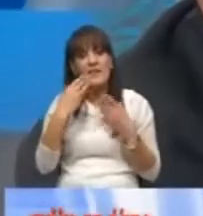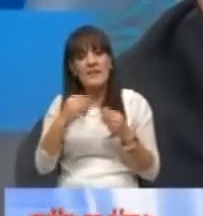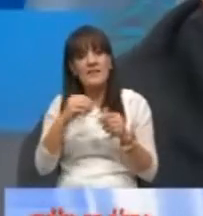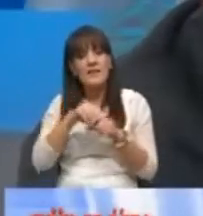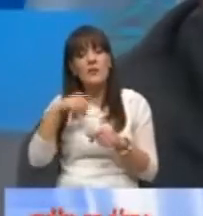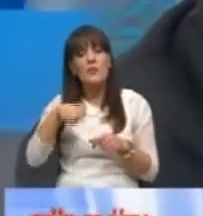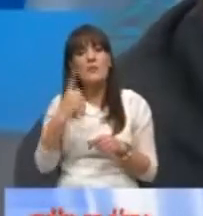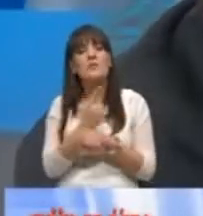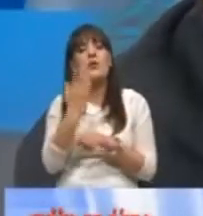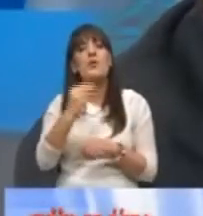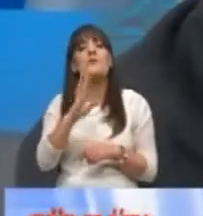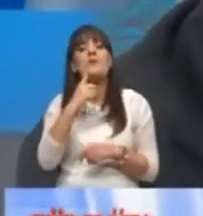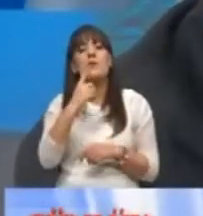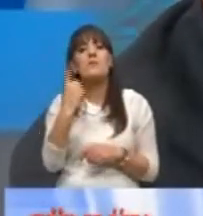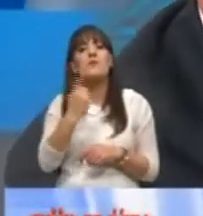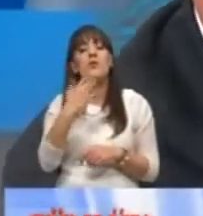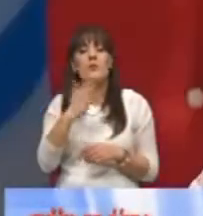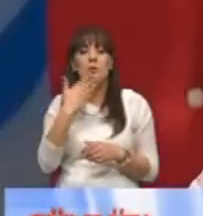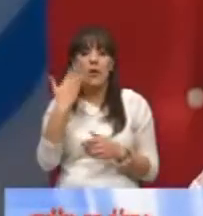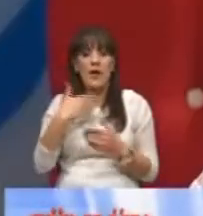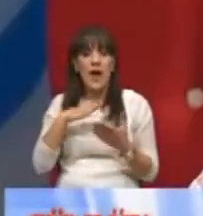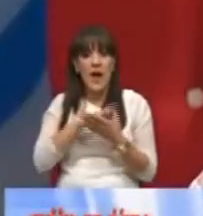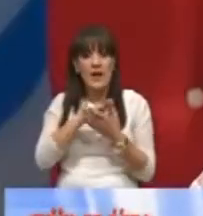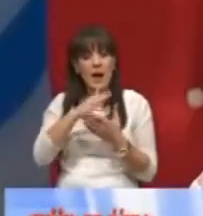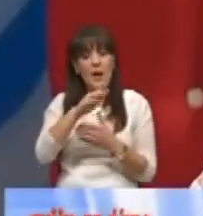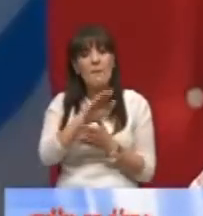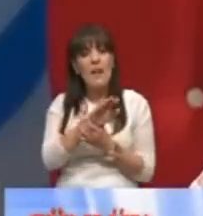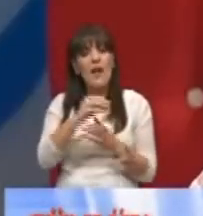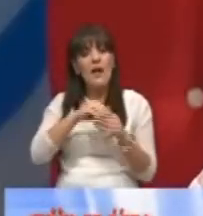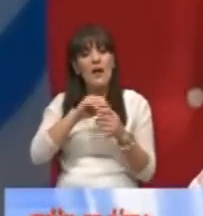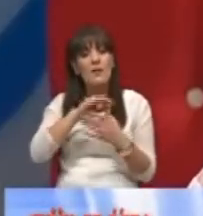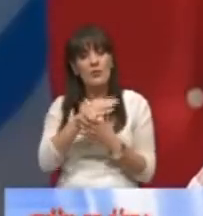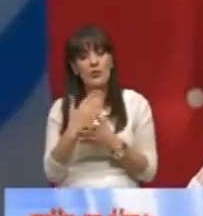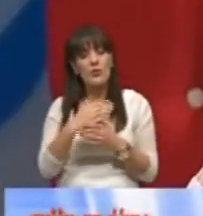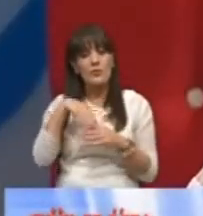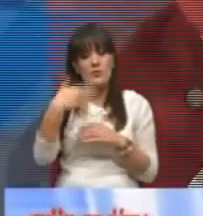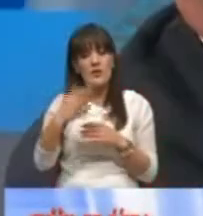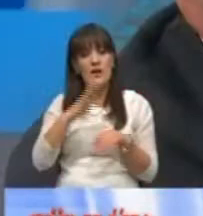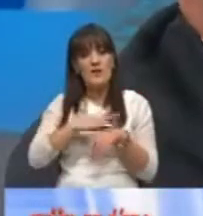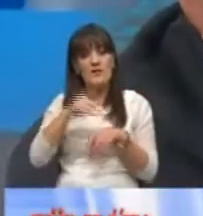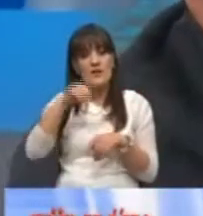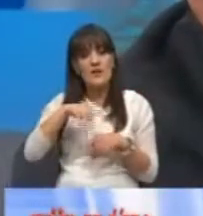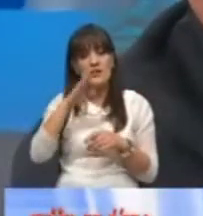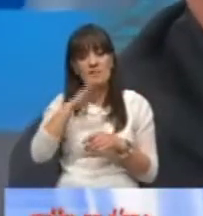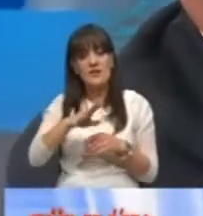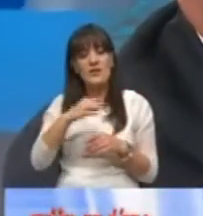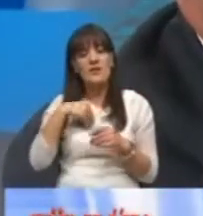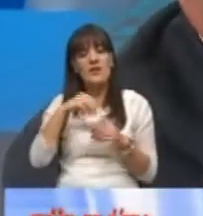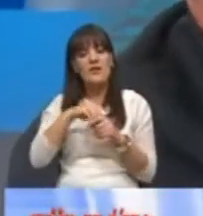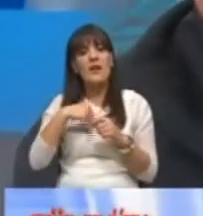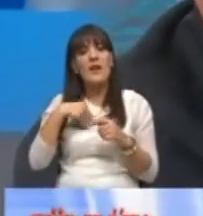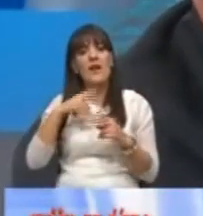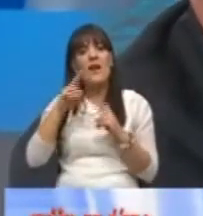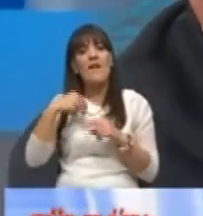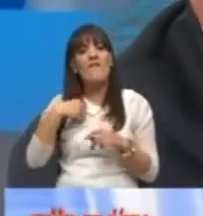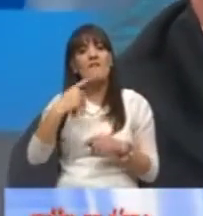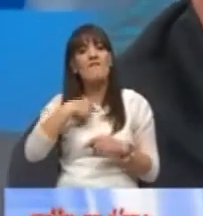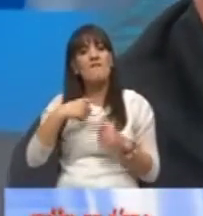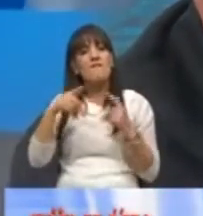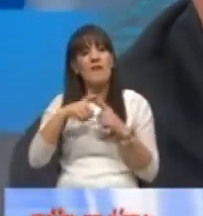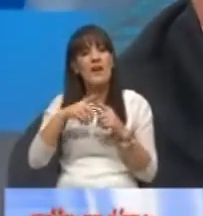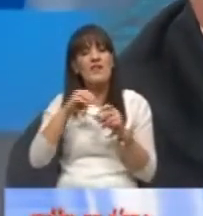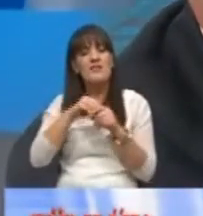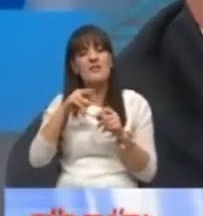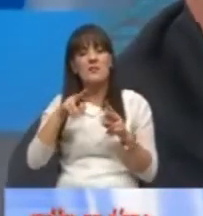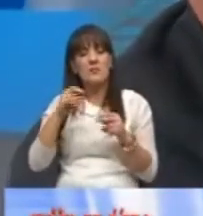bir şey olmaz diye bir şey yok. Örneğin ayak bileği burkulmaları sonrasında hastalarda ciddi, nasıl bir kronik tonsilit, kronik faranjit gibi